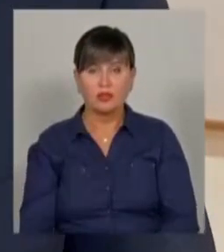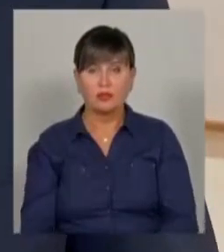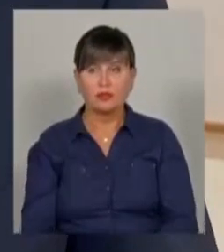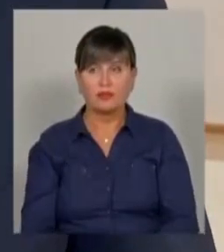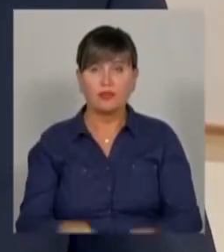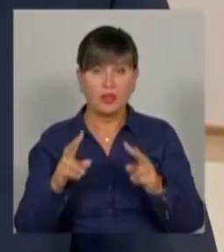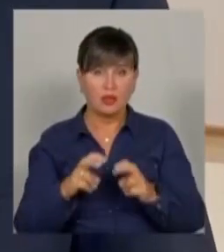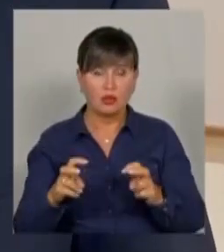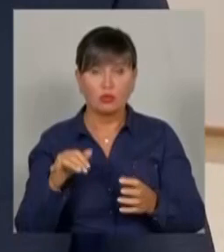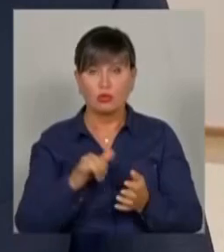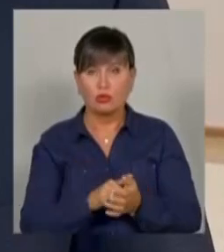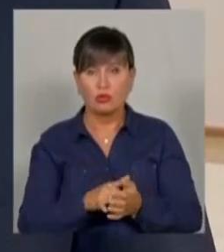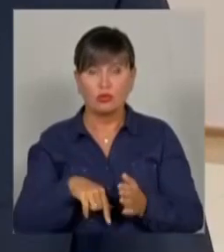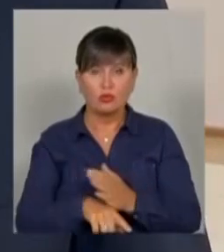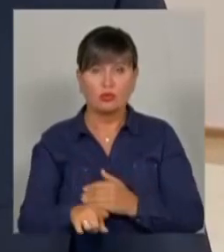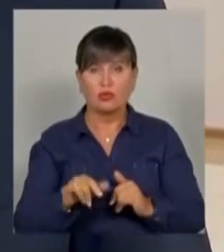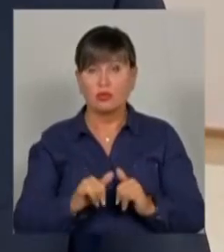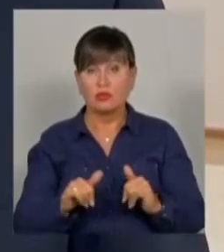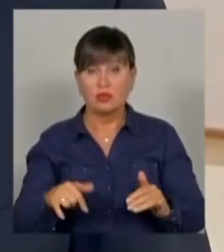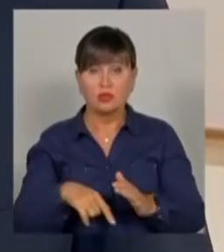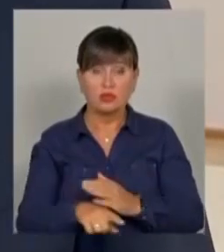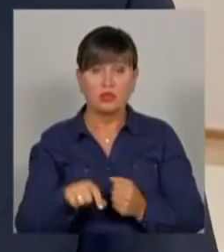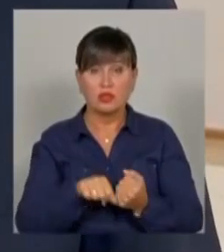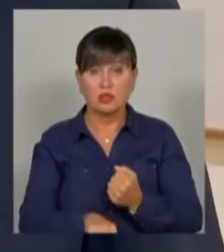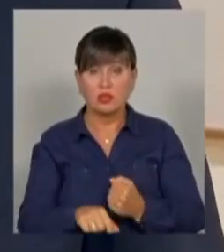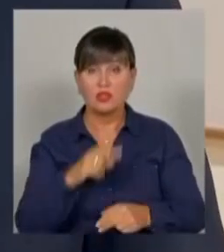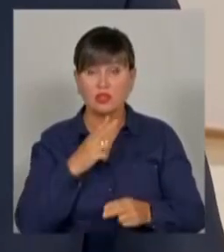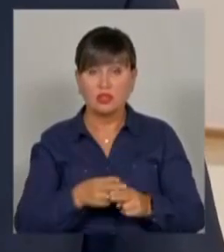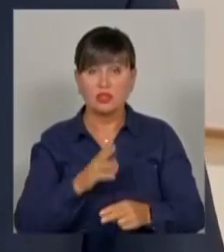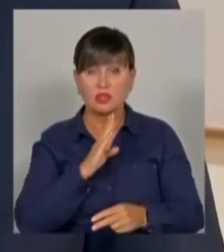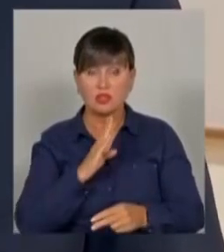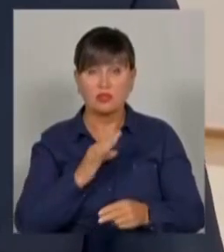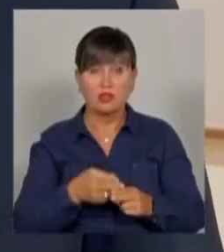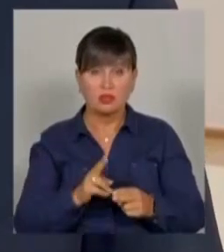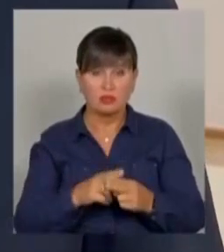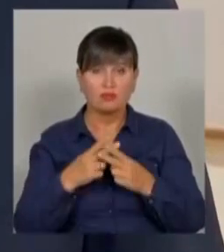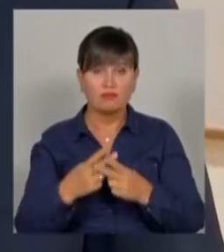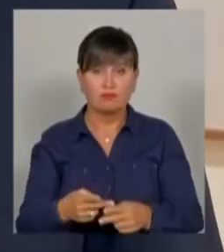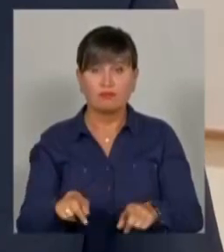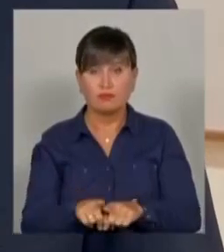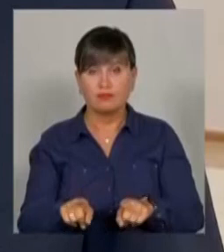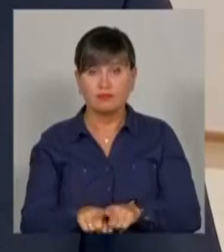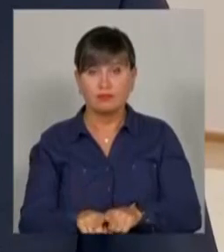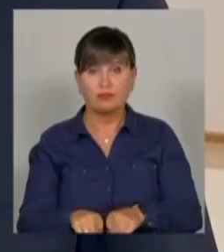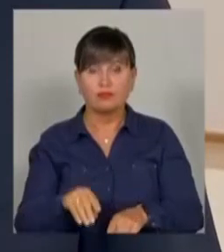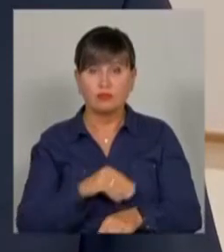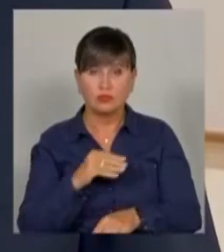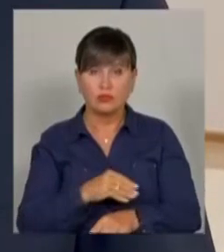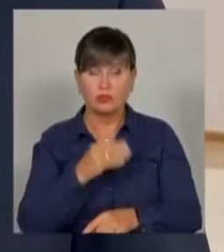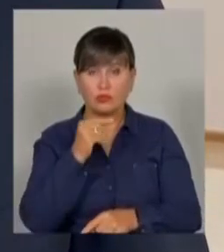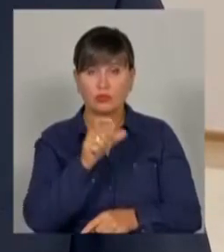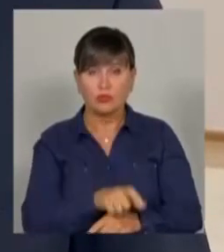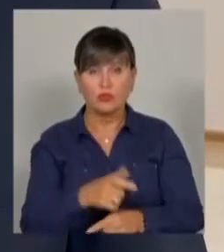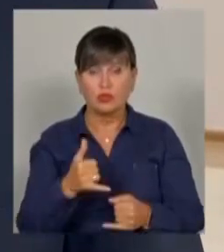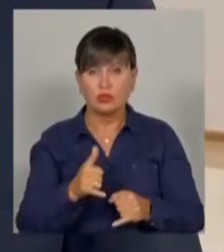ходе расследования установлена причастность подозреваемого к изнасилованию сестры девочки. Взята под стражу жена подозреваемого. Проводятся все